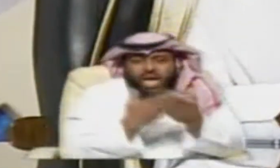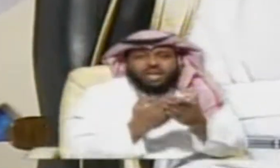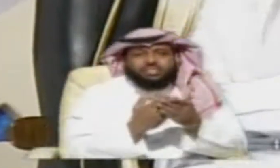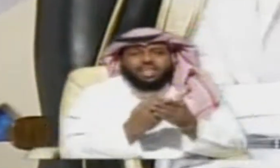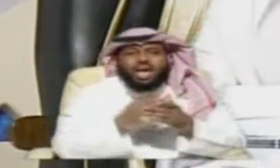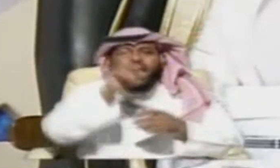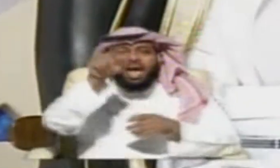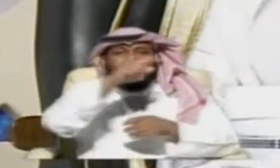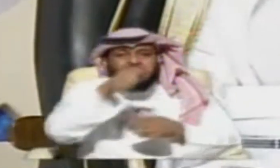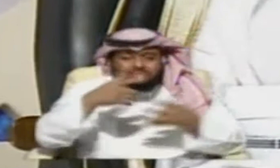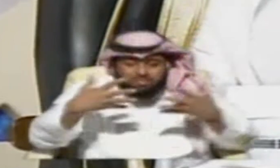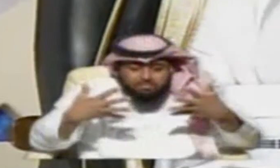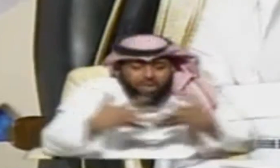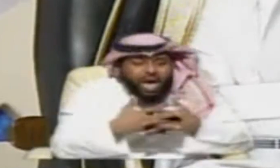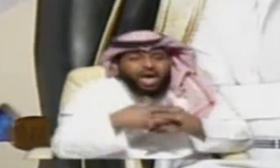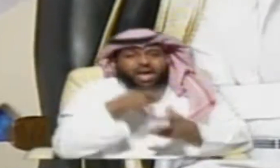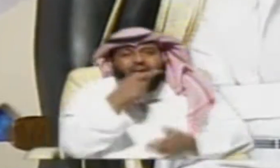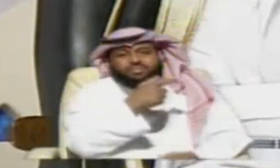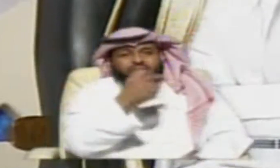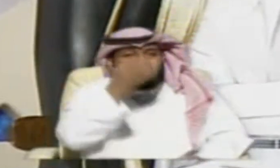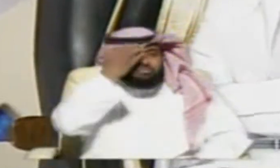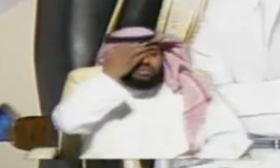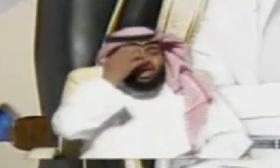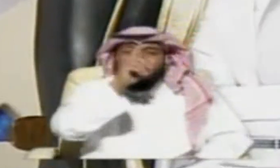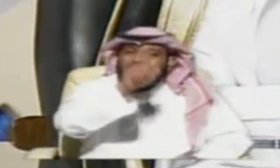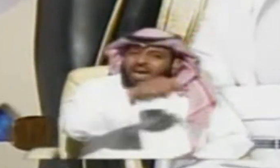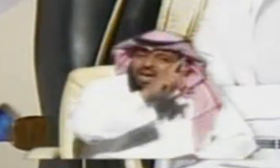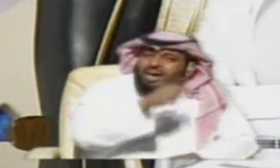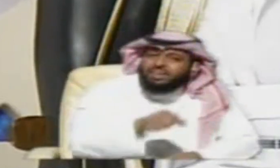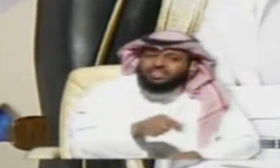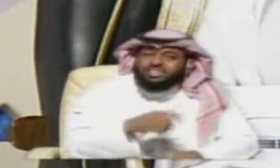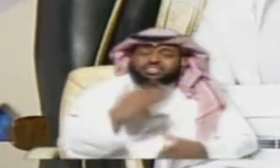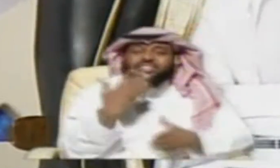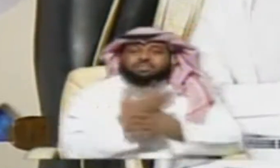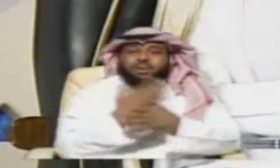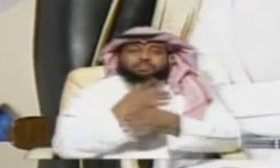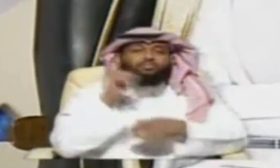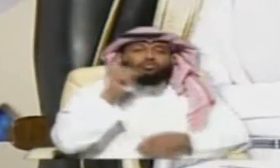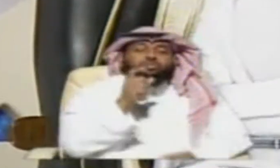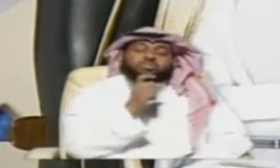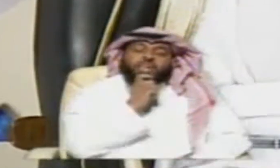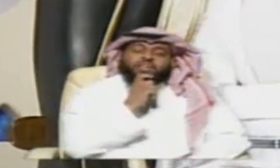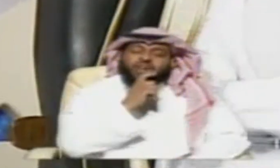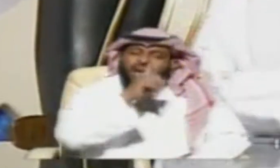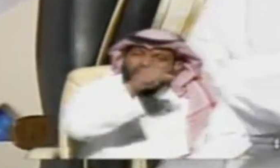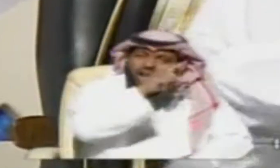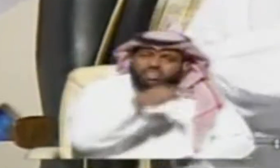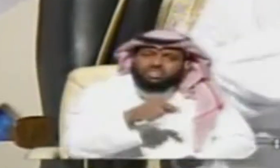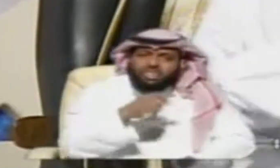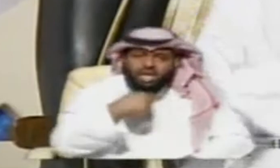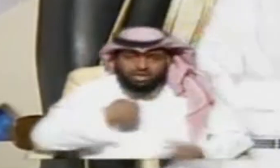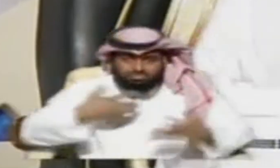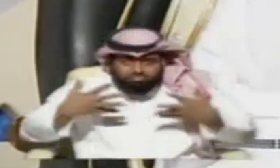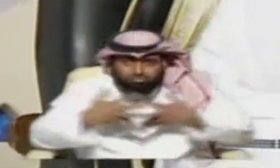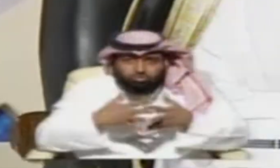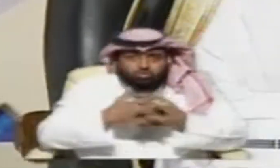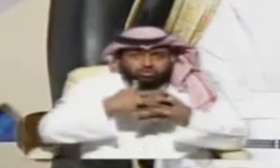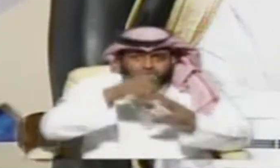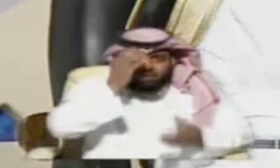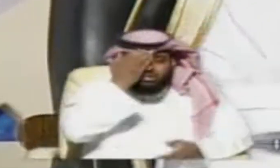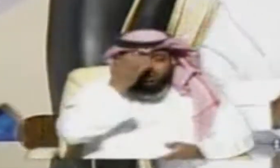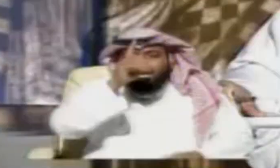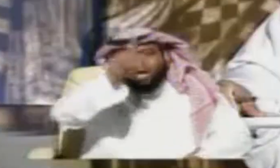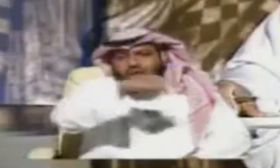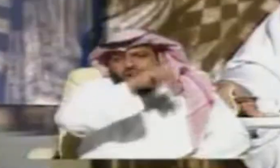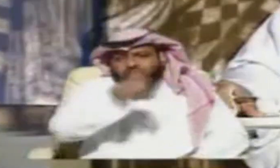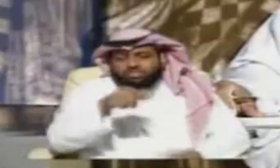الغاشم في اعتدائه، وإلا فهذا من خذلان المسلمين ومن التعاون مع العدو ضد أبناء المسلمين.